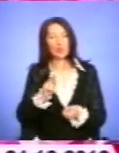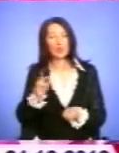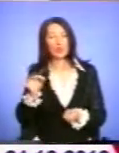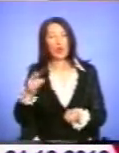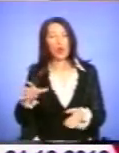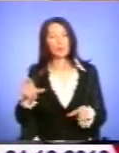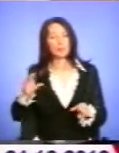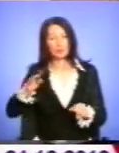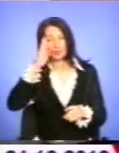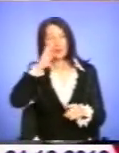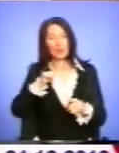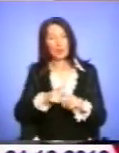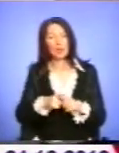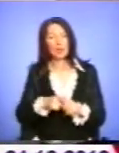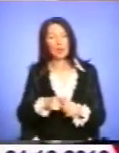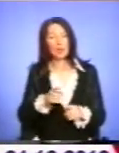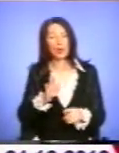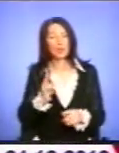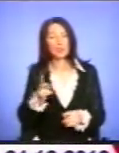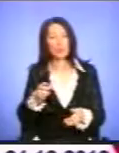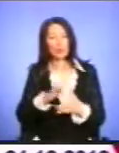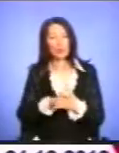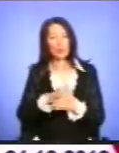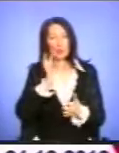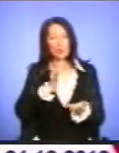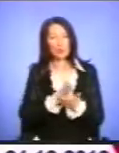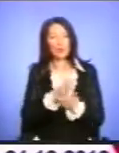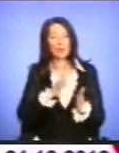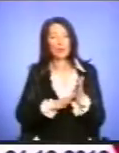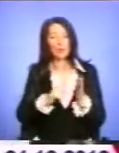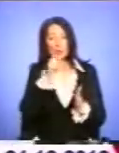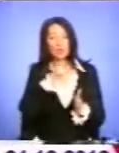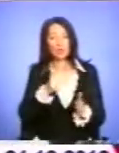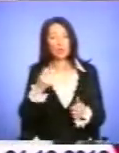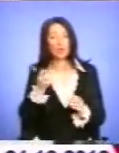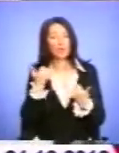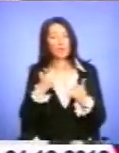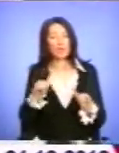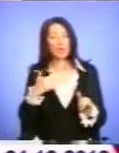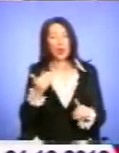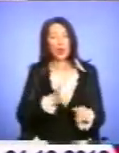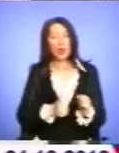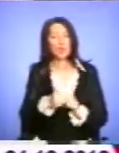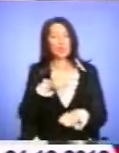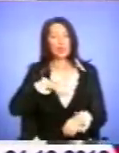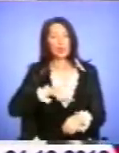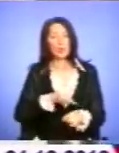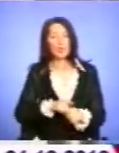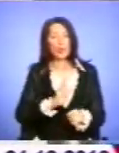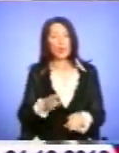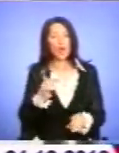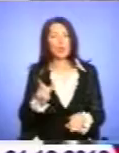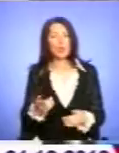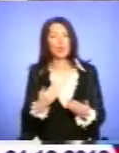Колінець познайомився з політиком у 90-му. Вражала його лідерська натура. Це була людина, яка відноситься до